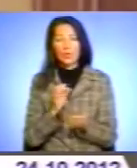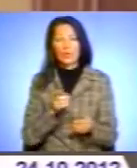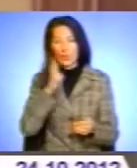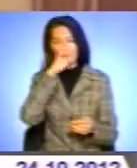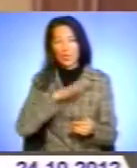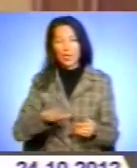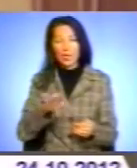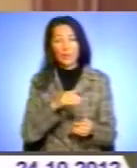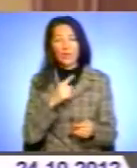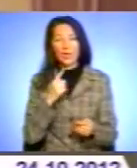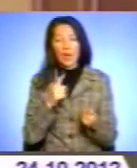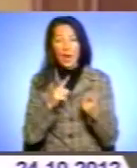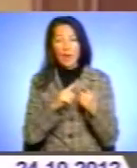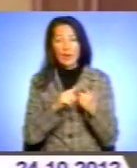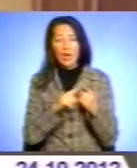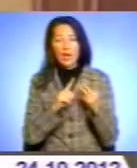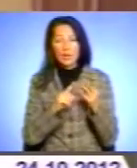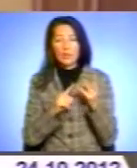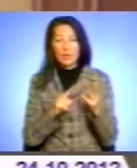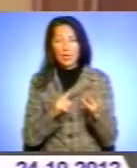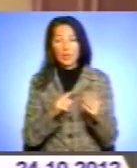1/3 практически заработной платы по